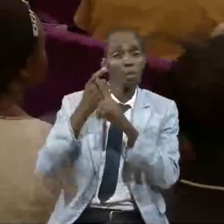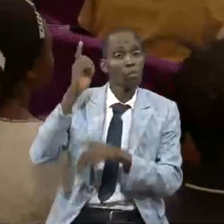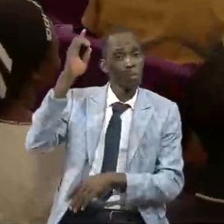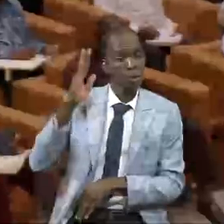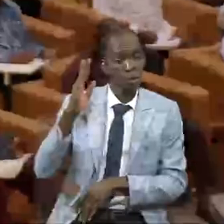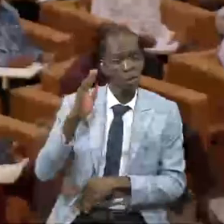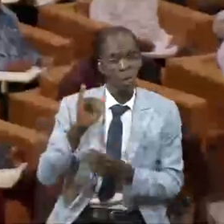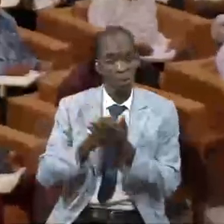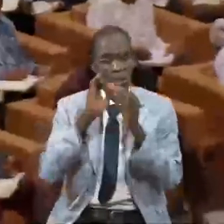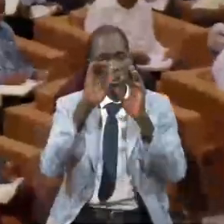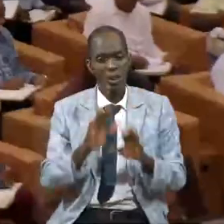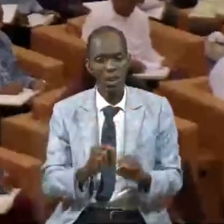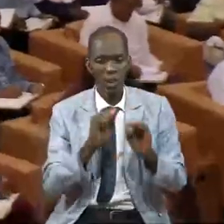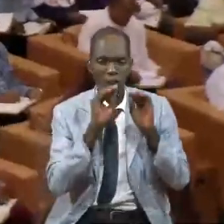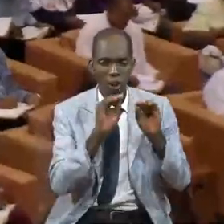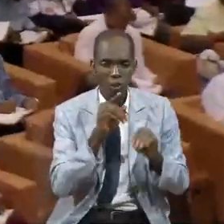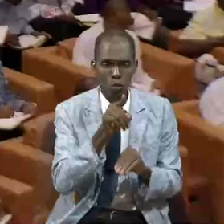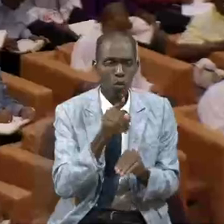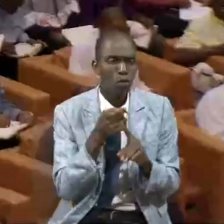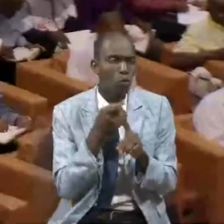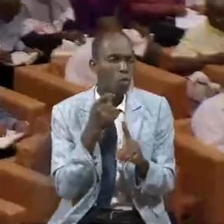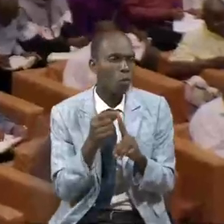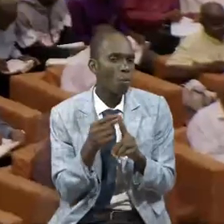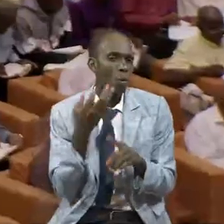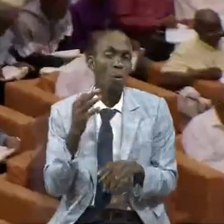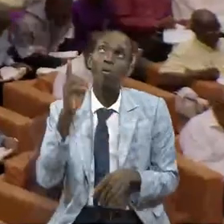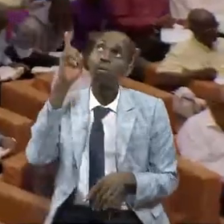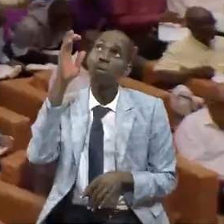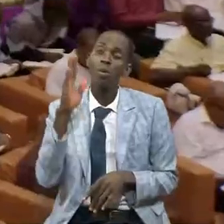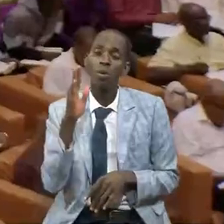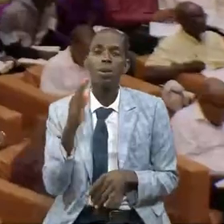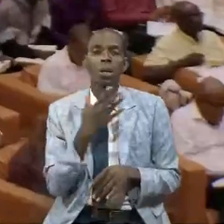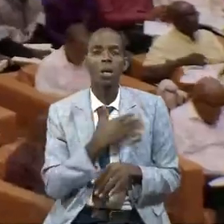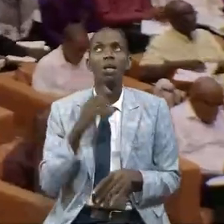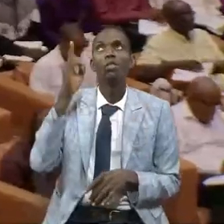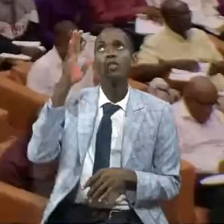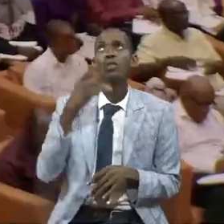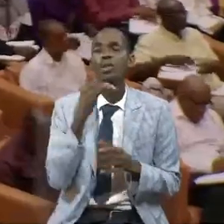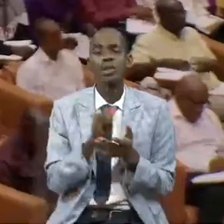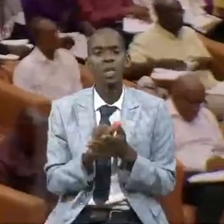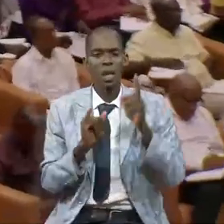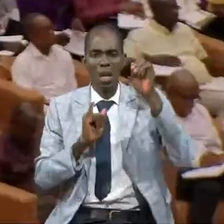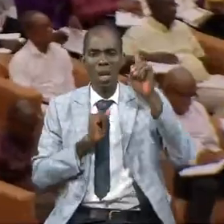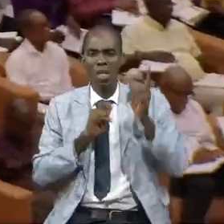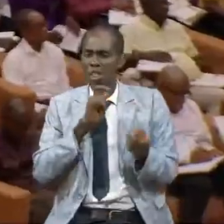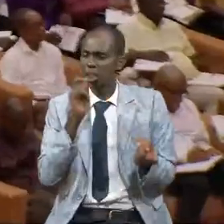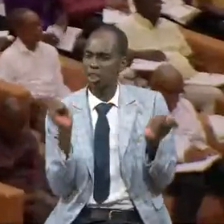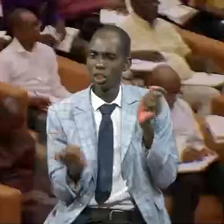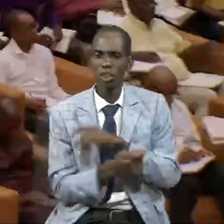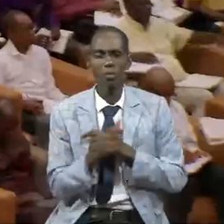et il a reçu le message de Dieu, Dieu dit, « Je suis Dieu, je ne change pas. » Le Saint-Homme ne change